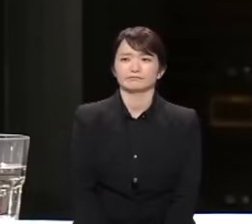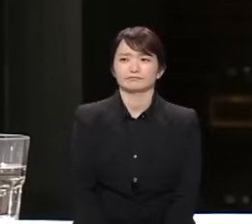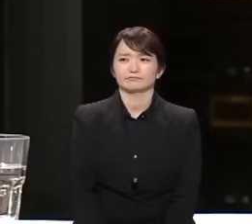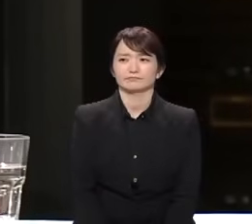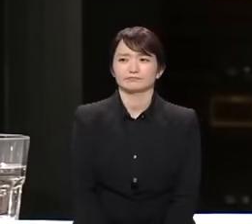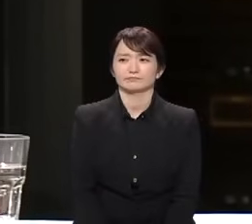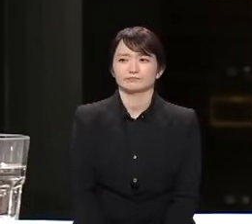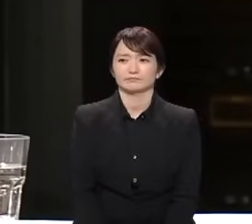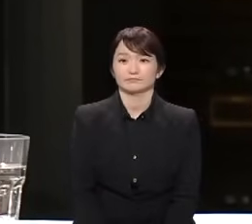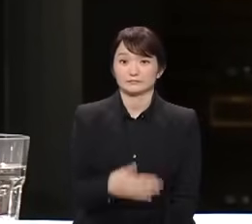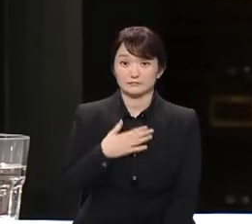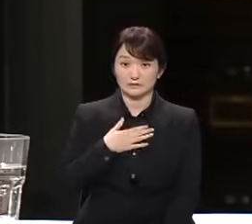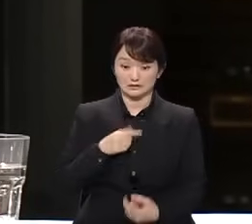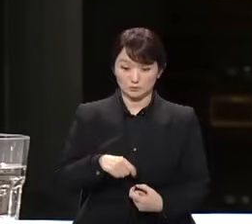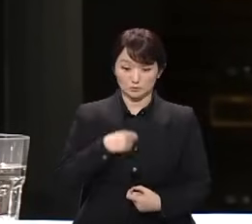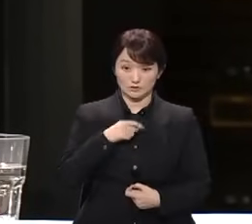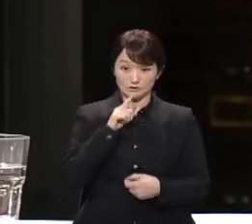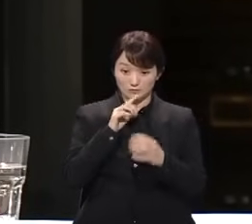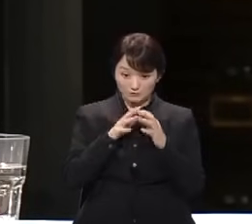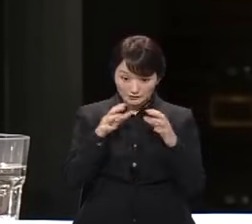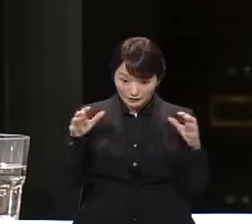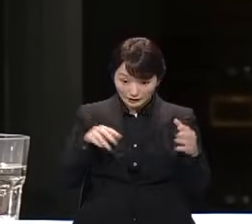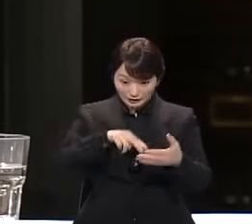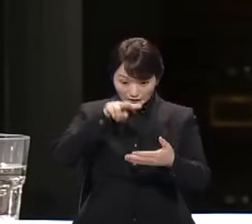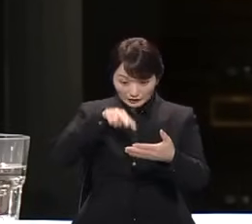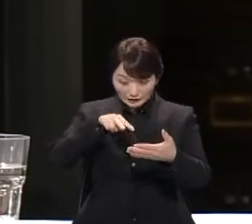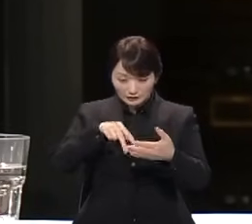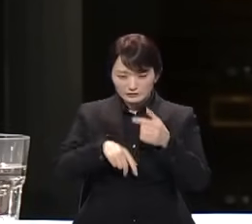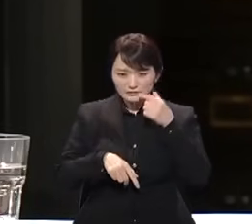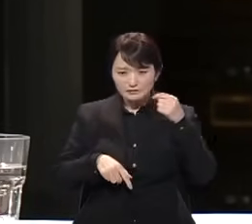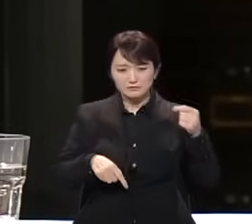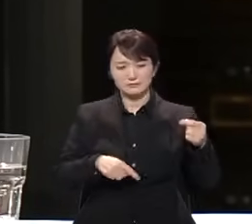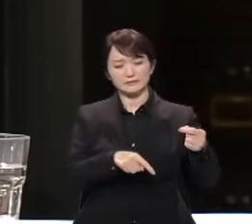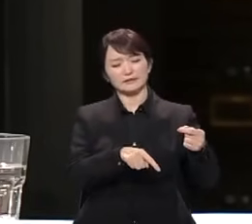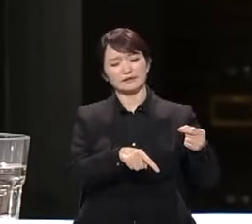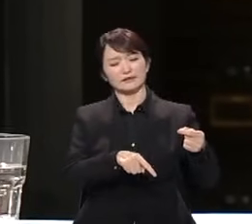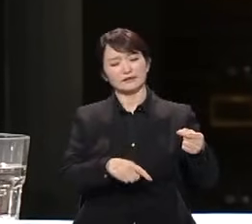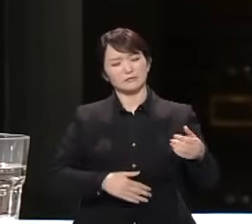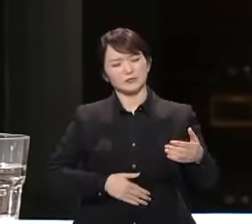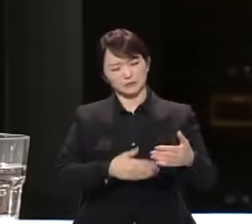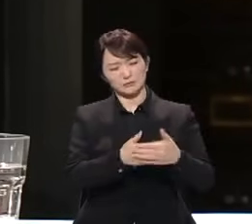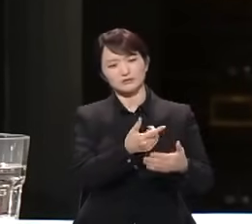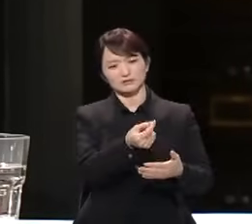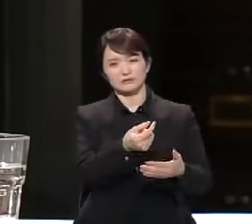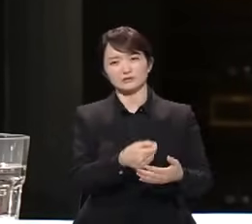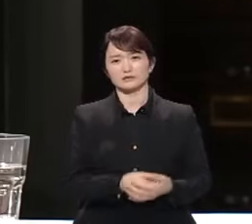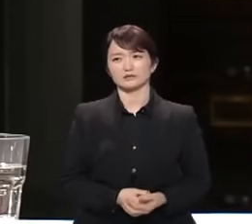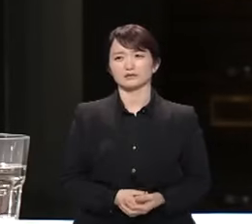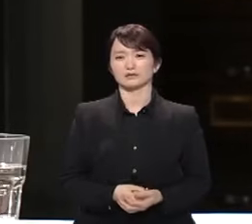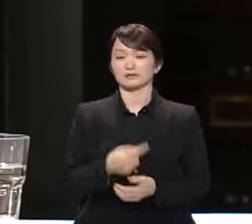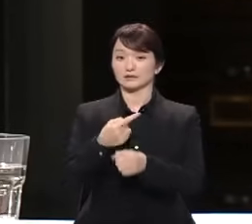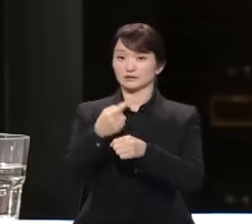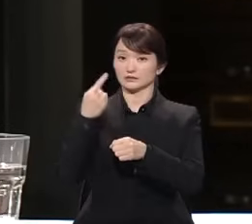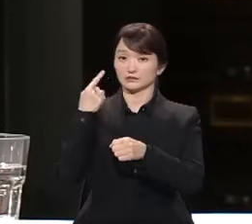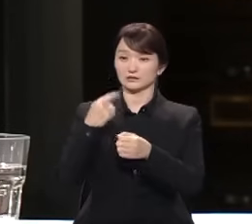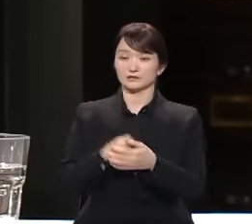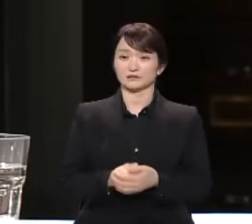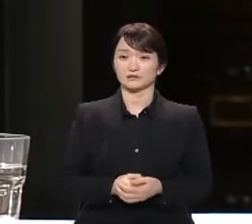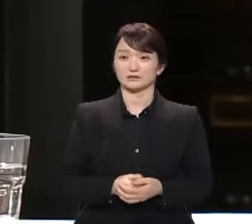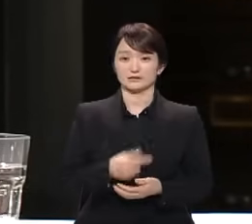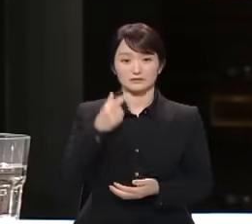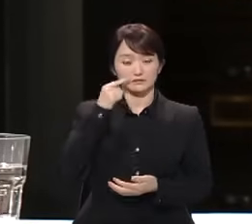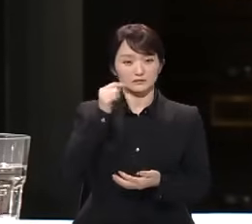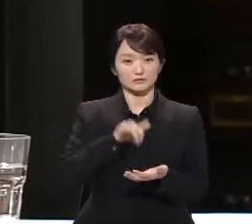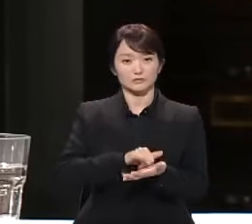아니 저는 솔직히 이 논란을 보면서 약간 아 진짜 배가 불렀구나 같은 생각이 드는 게 지난해. 일본을